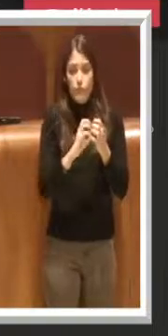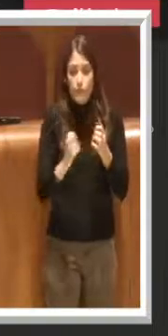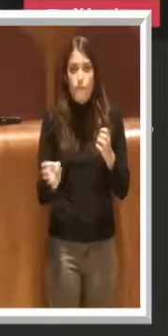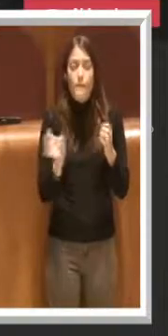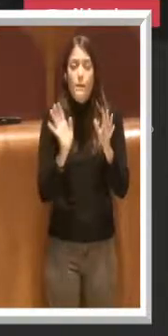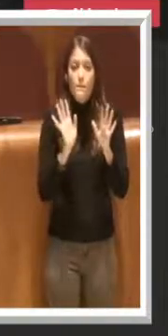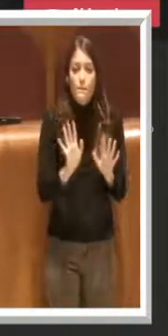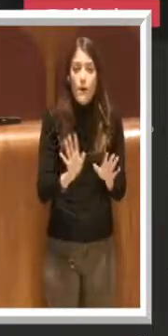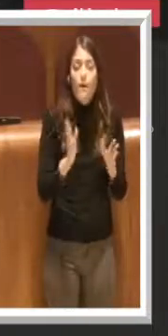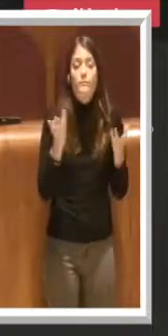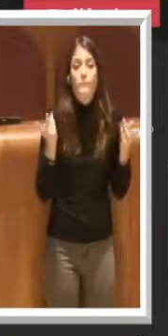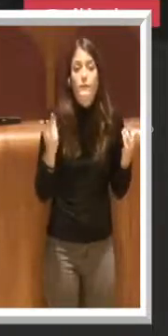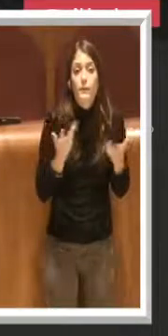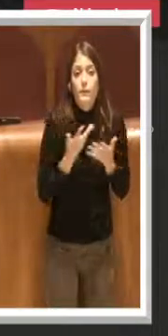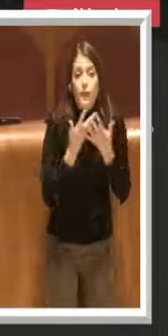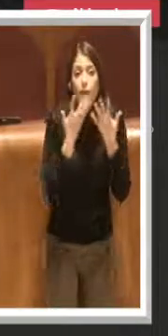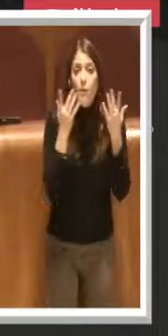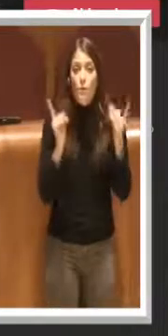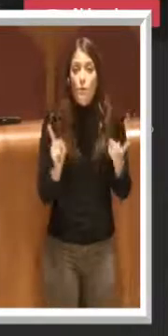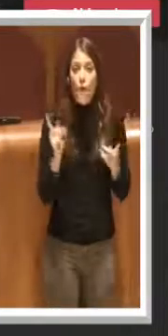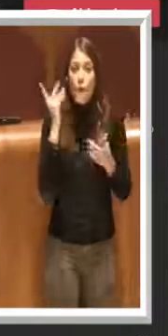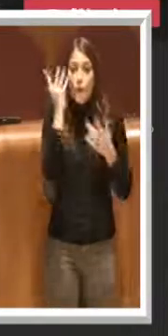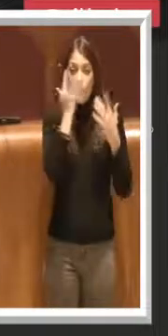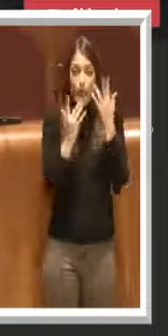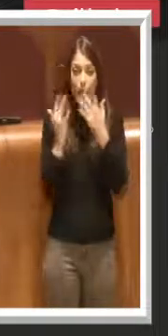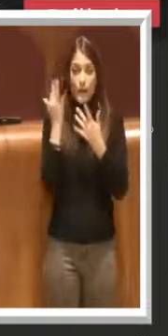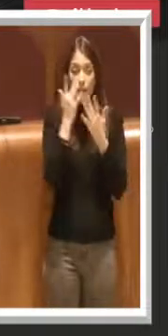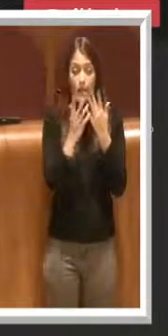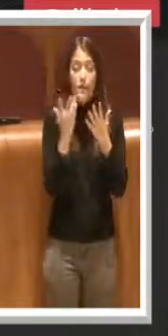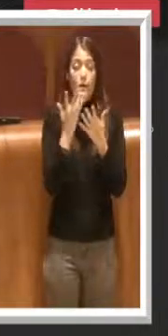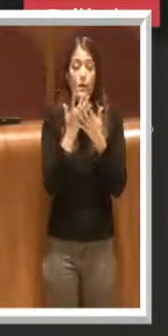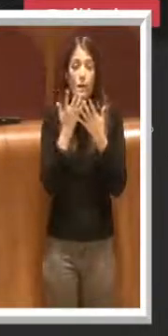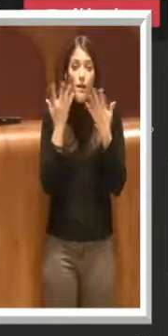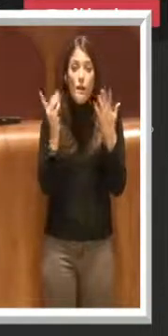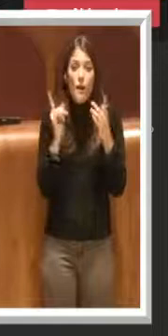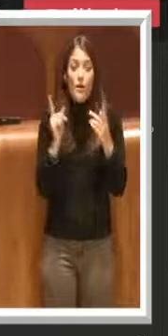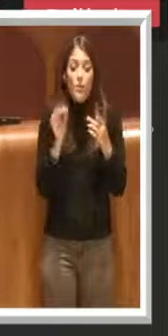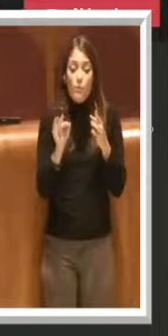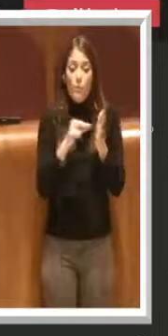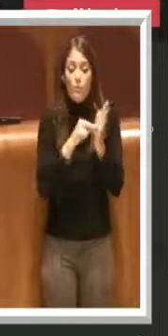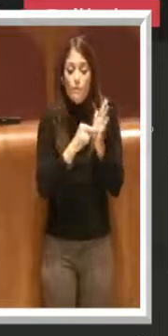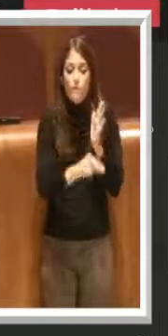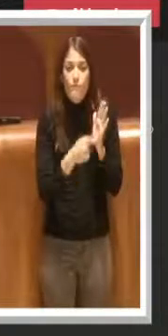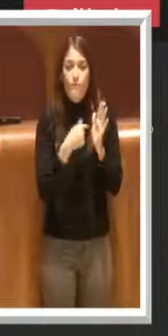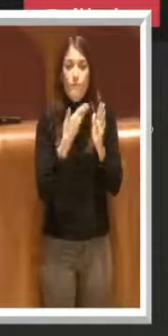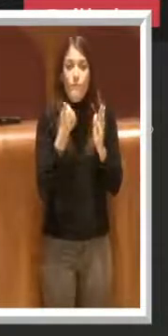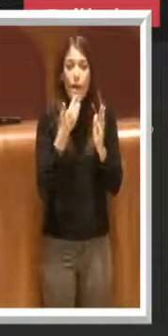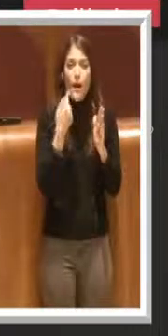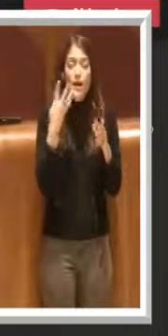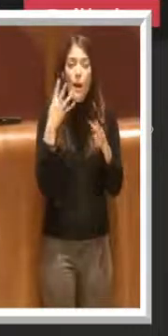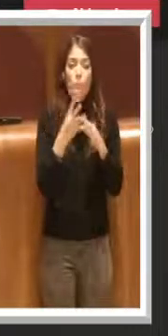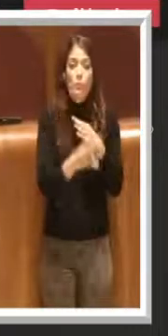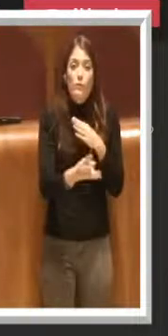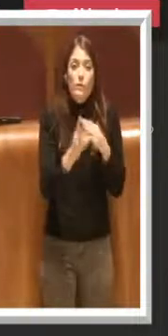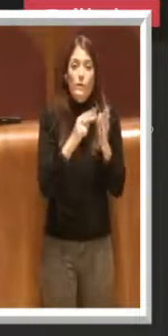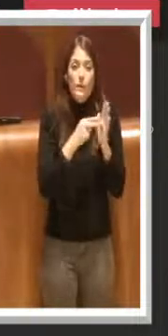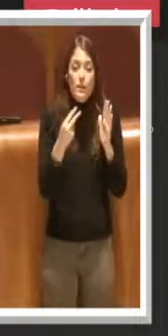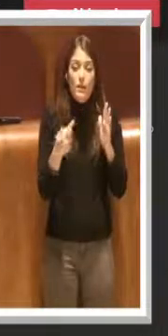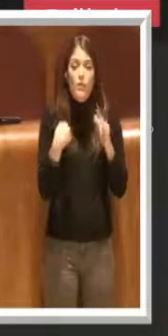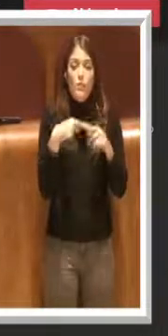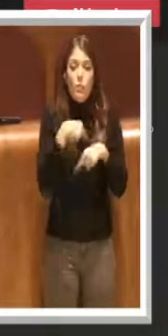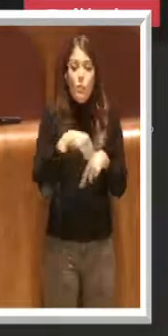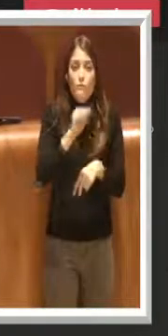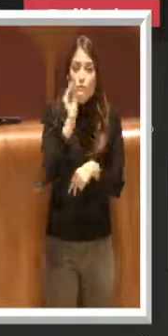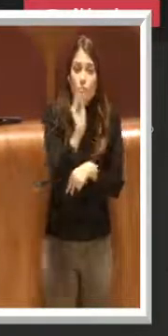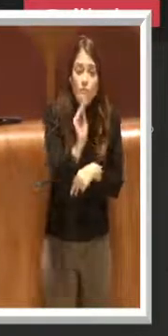però appunto siccome dai pareri si evidenziava che mancavano questi approfondimenti tecnici, noi chiediamo che questi